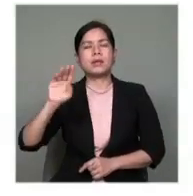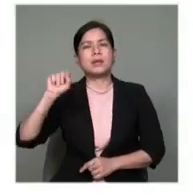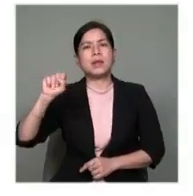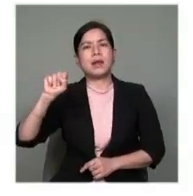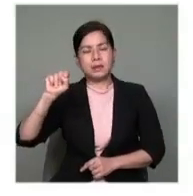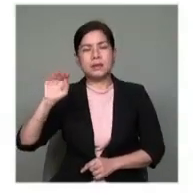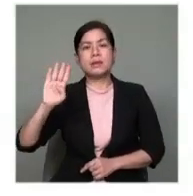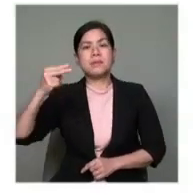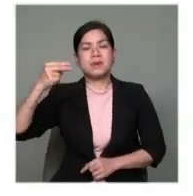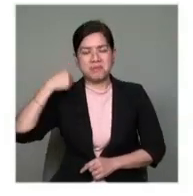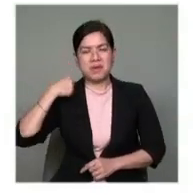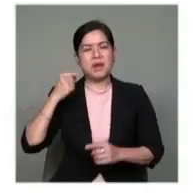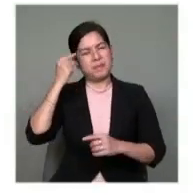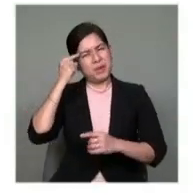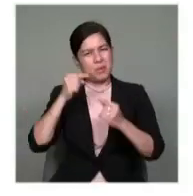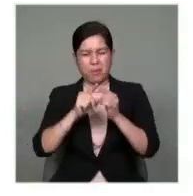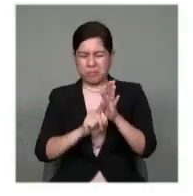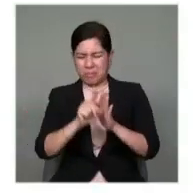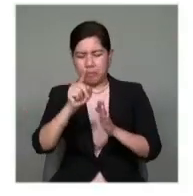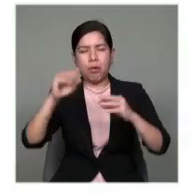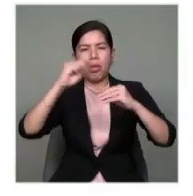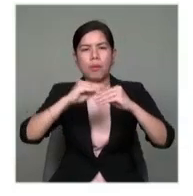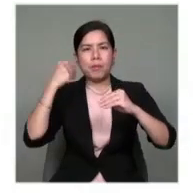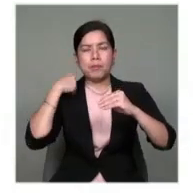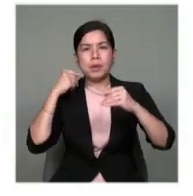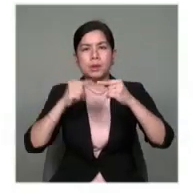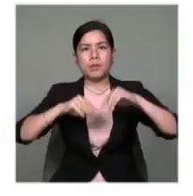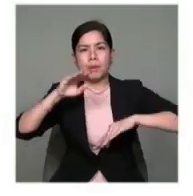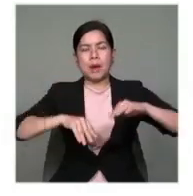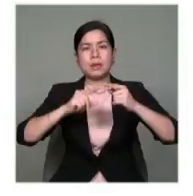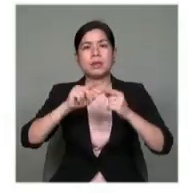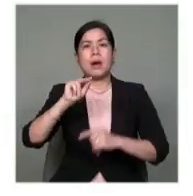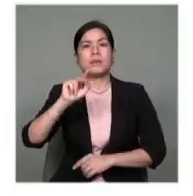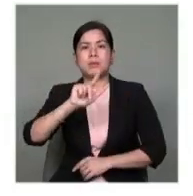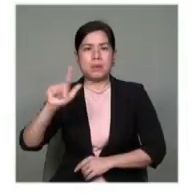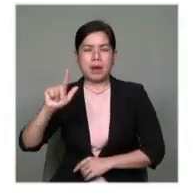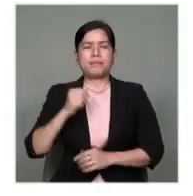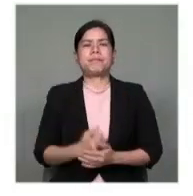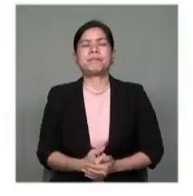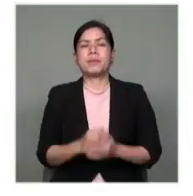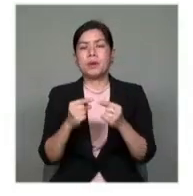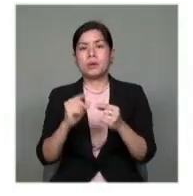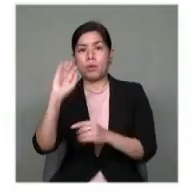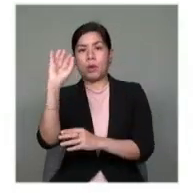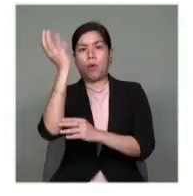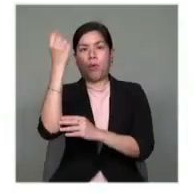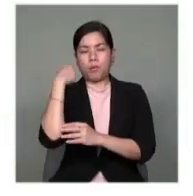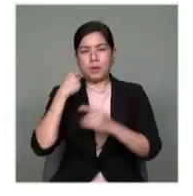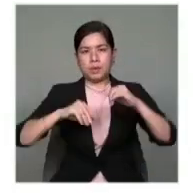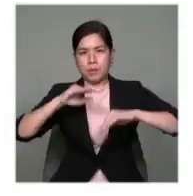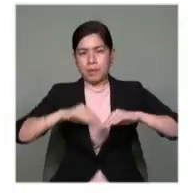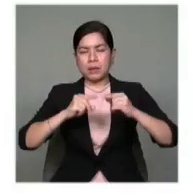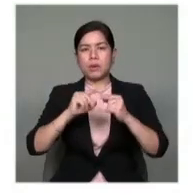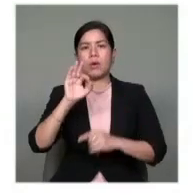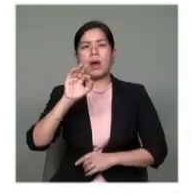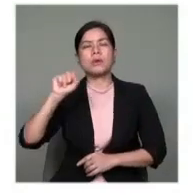ดการณ์ว่าจะมากทะลุ30ล้านคนอีกไม่เกิน3วันนี้ส่วนยอดผู้ติดเชื้อทั่วโลกกว่า 930,000 ค